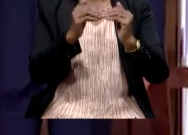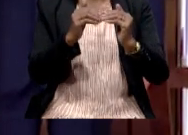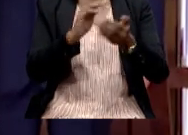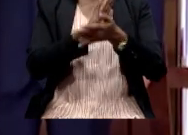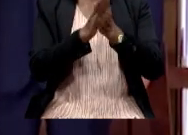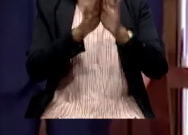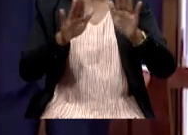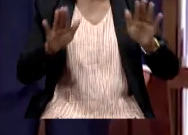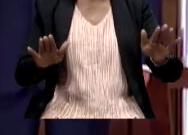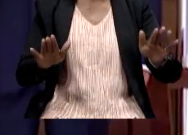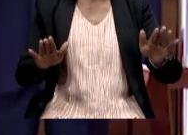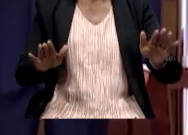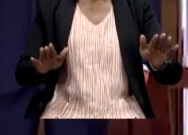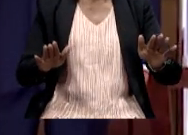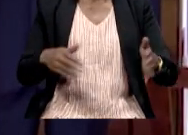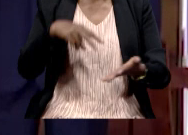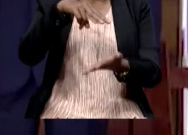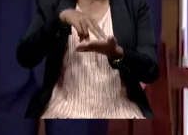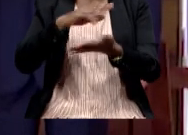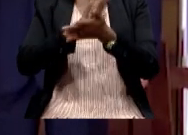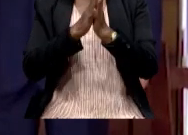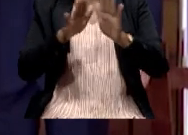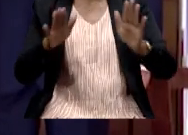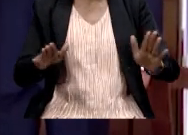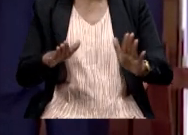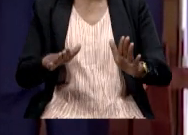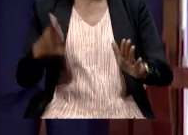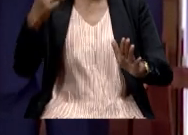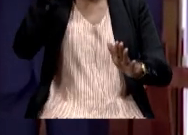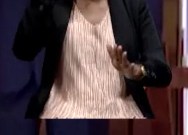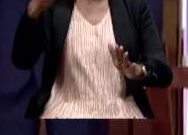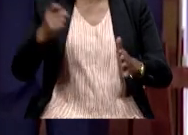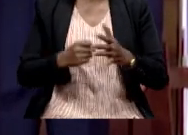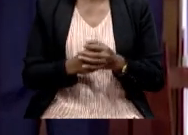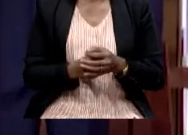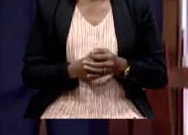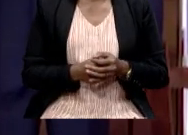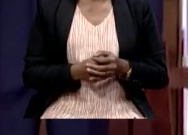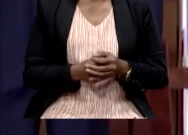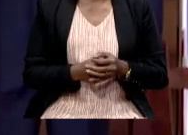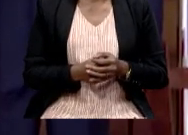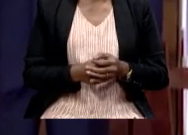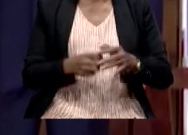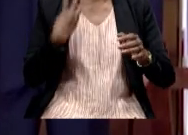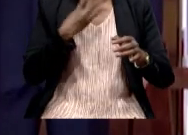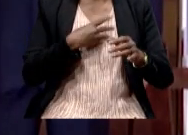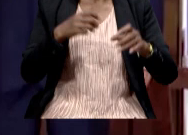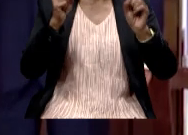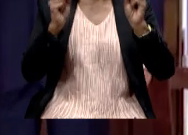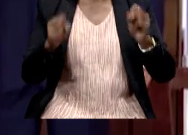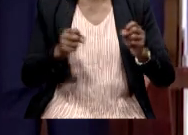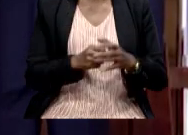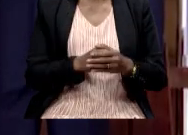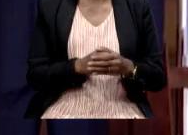perdamaian untuk membangun perdamaian karena perang memang harus dihentikan dan juga yang